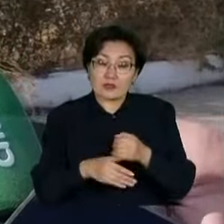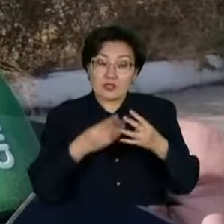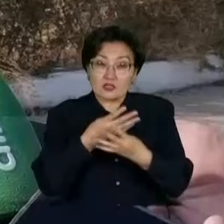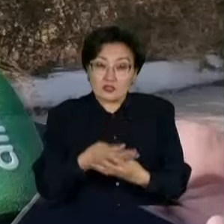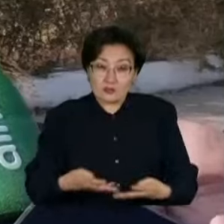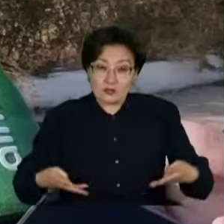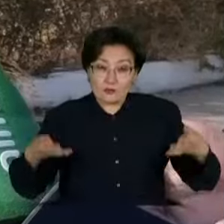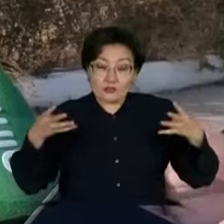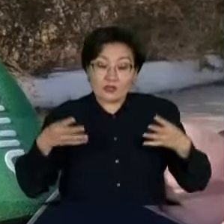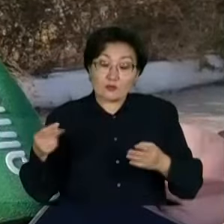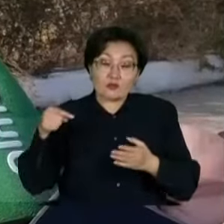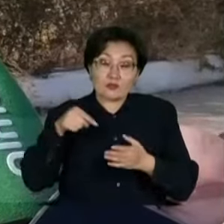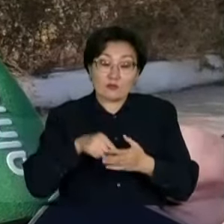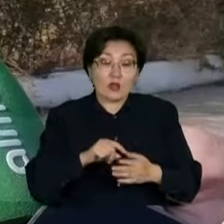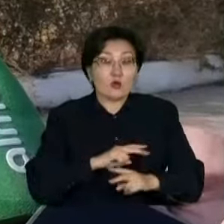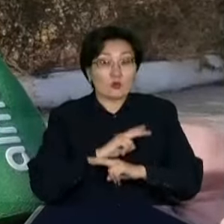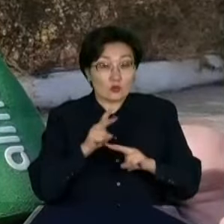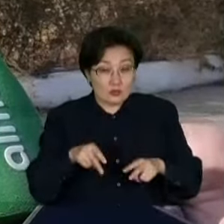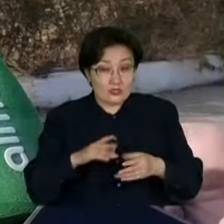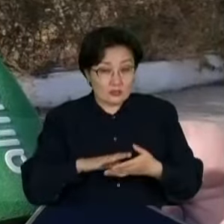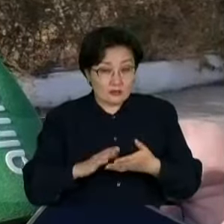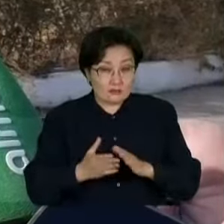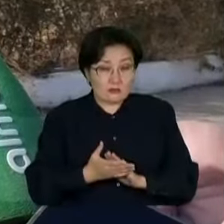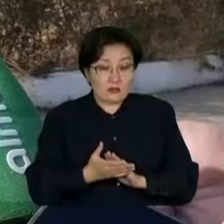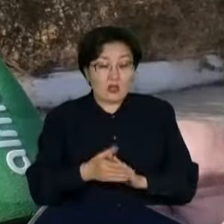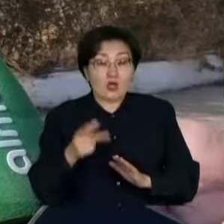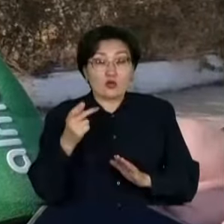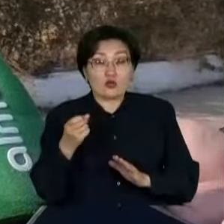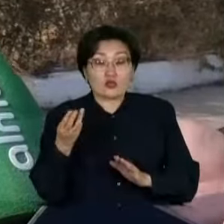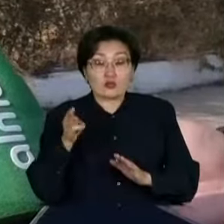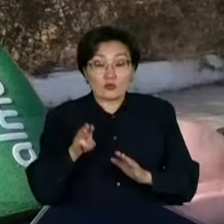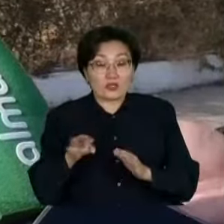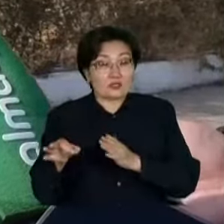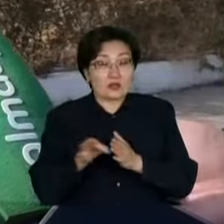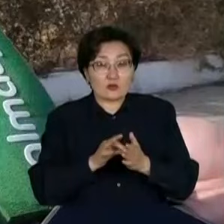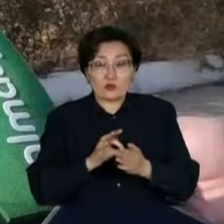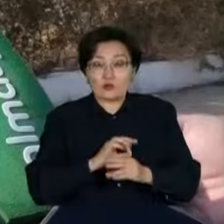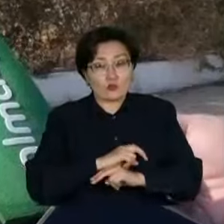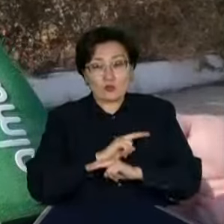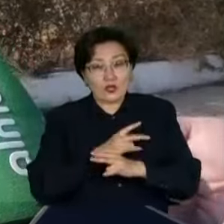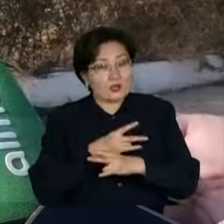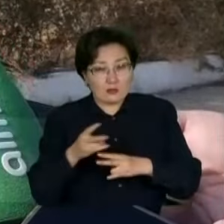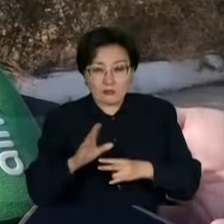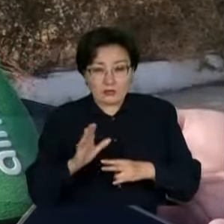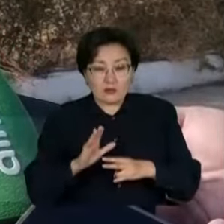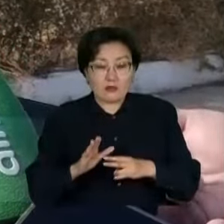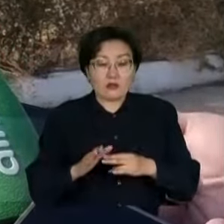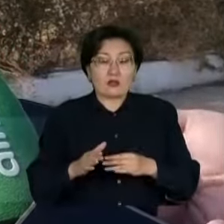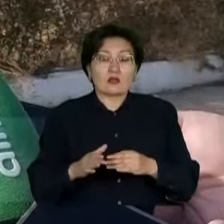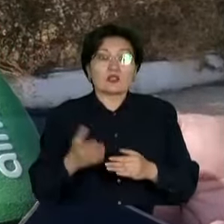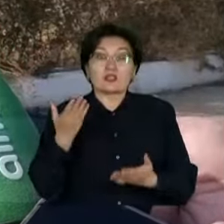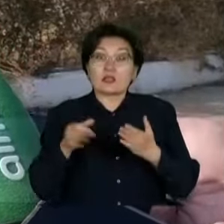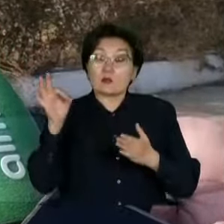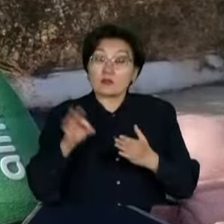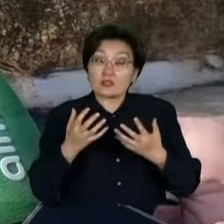құралдарына түсіп өлетін болса, бұл 300 дана бірден өлмейді. Ол манағы пайызбен